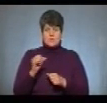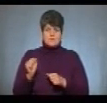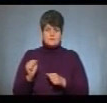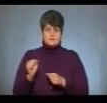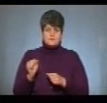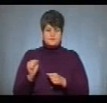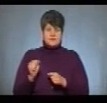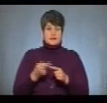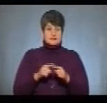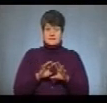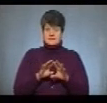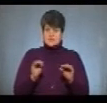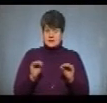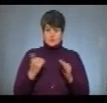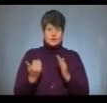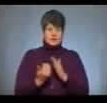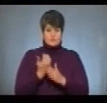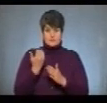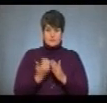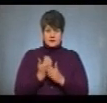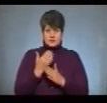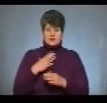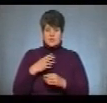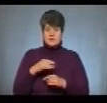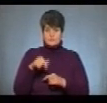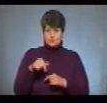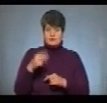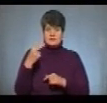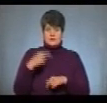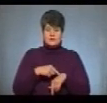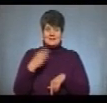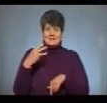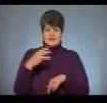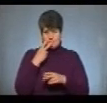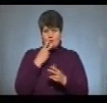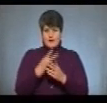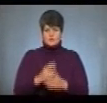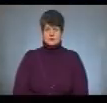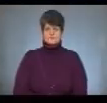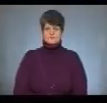І на цьому у мене все. З оновленим випуском новин чекатиму вас тут о 20:30. Побачимось.